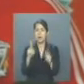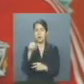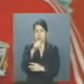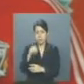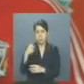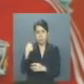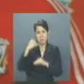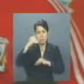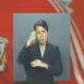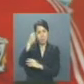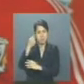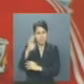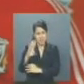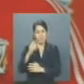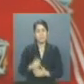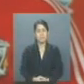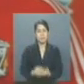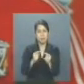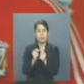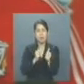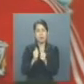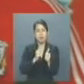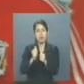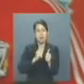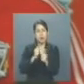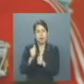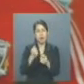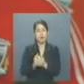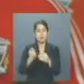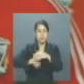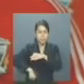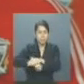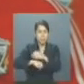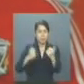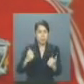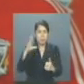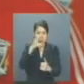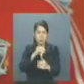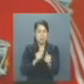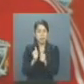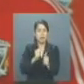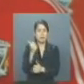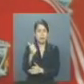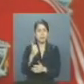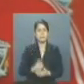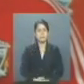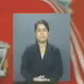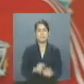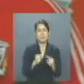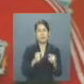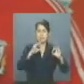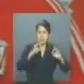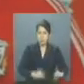ช้งานซัวเรสในเกมพรีเมียร์ลีกนัดที่จะไปบุกเยือนวีแกนคืนนี้ได้อีกด้วยหลังจากที่ผลการตัดสินออกม